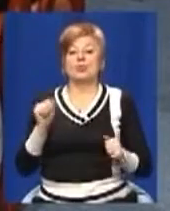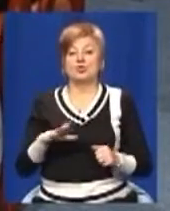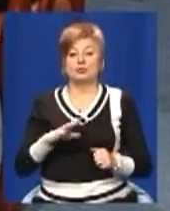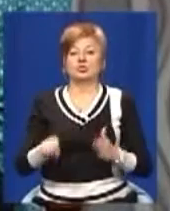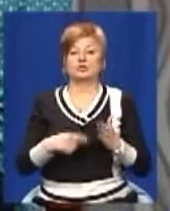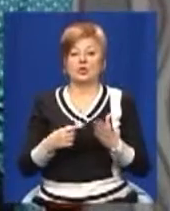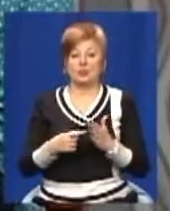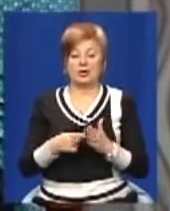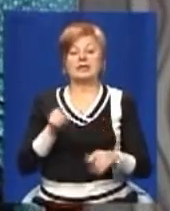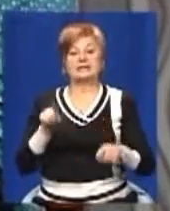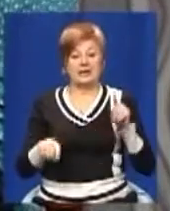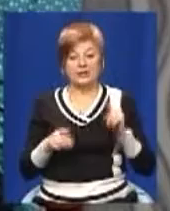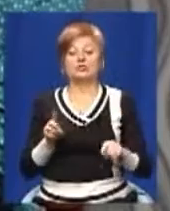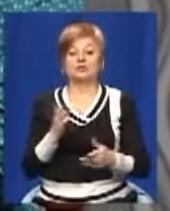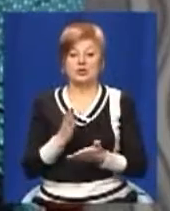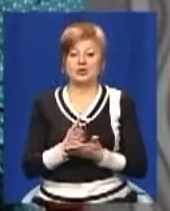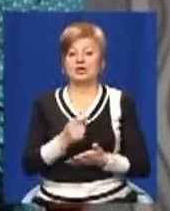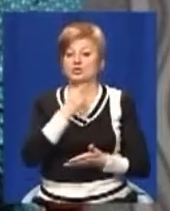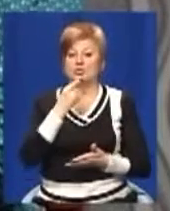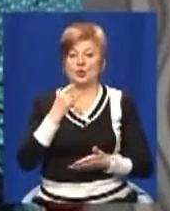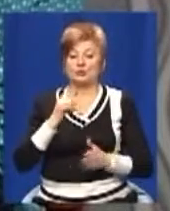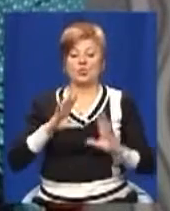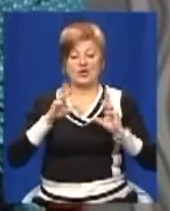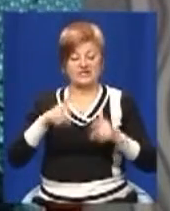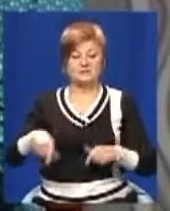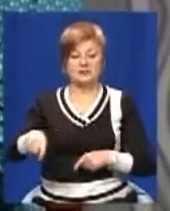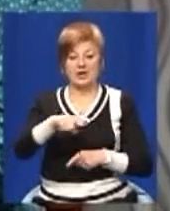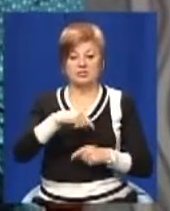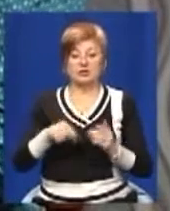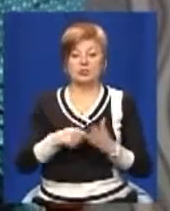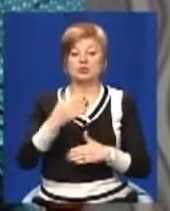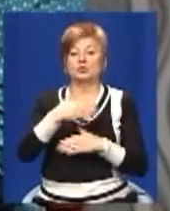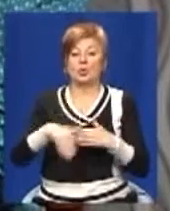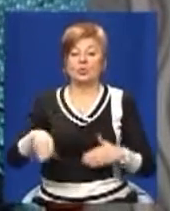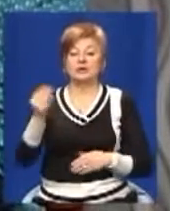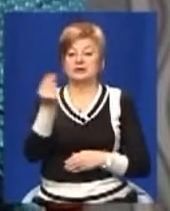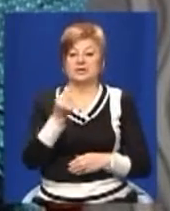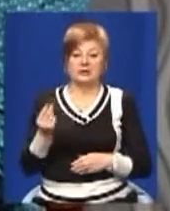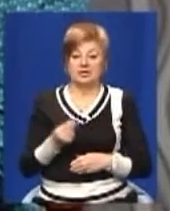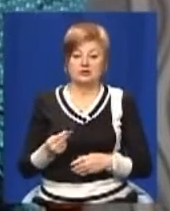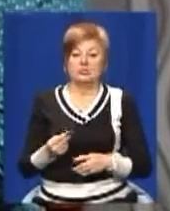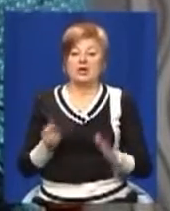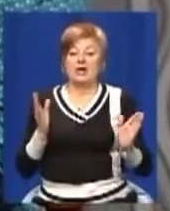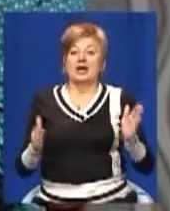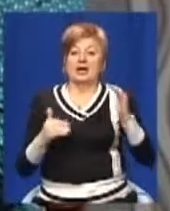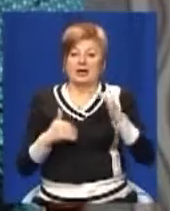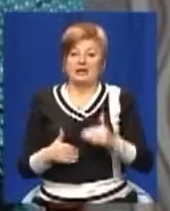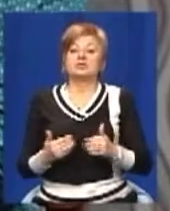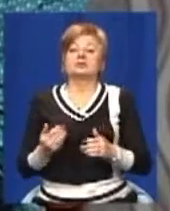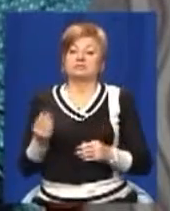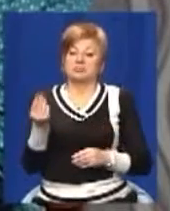місті це рідке явище, але у багатьох країнах світу, до речі, вуличне мистецтво, власне, картинки,